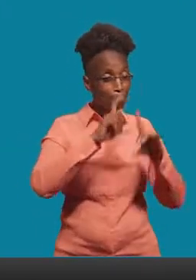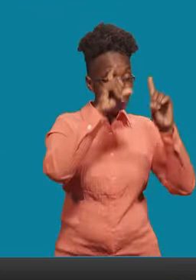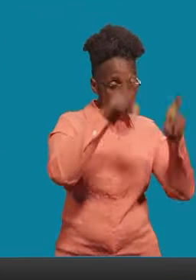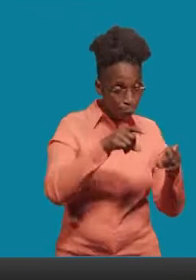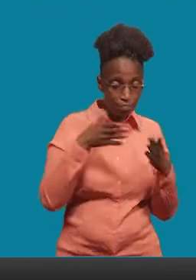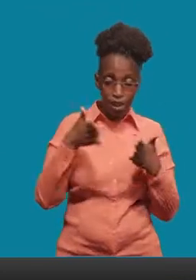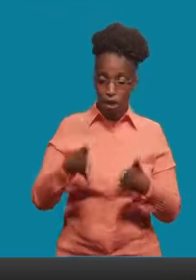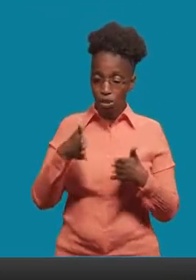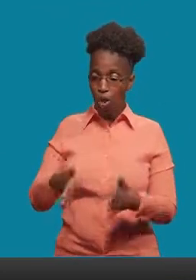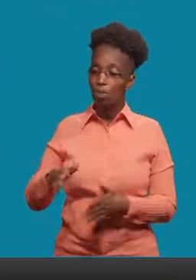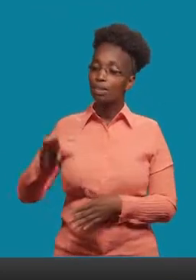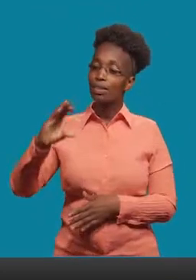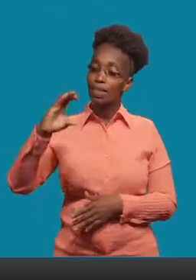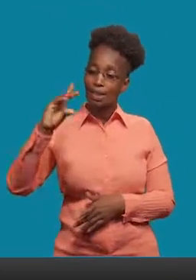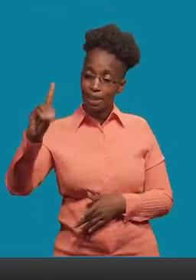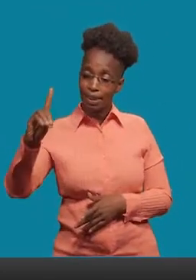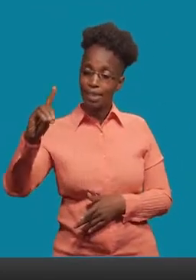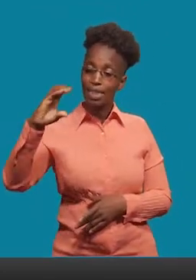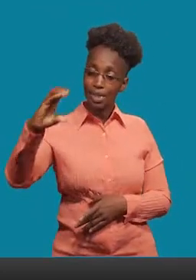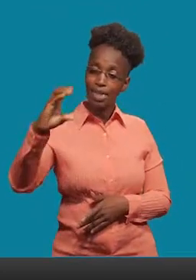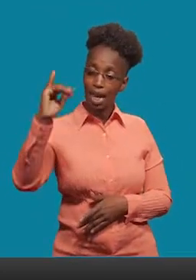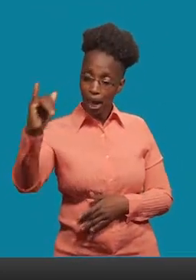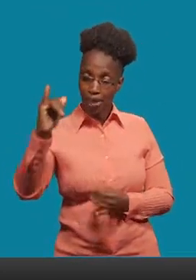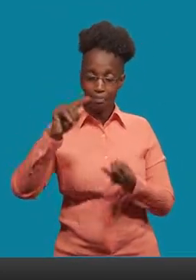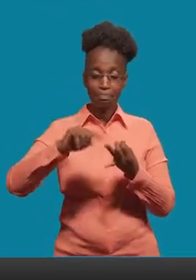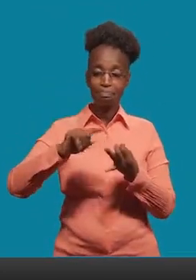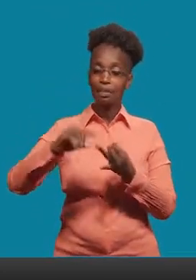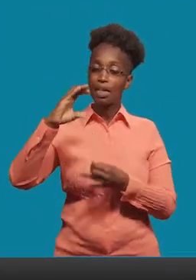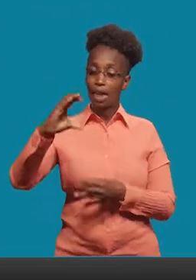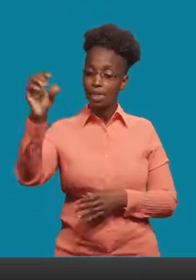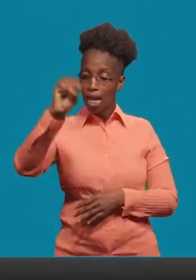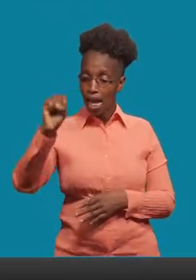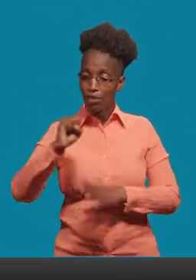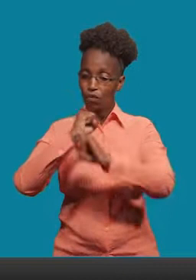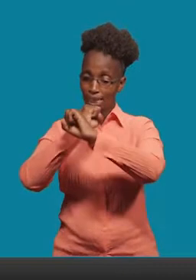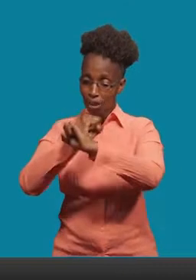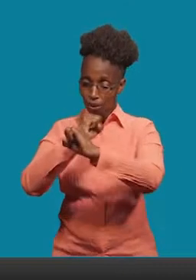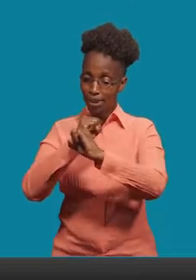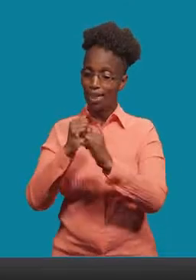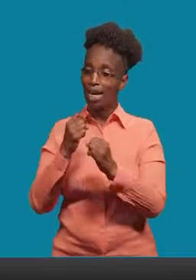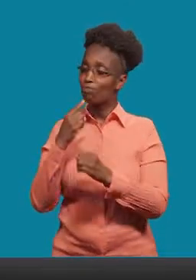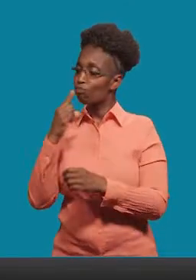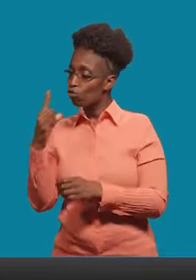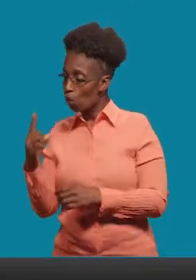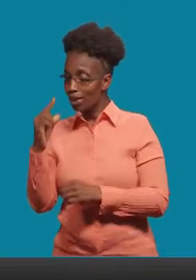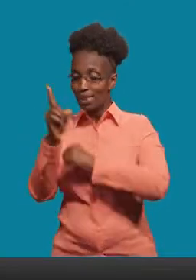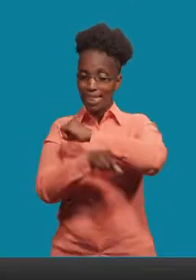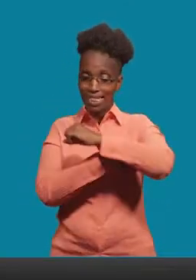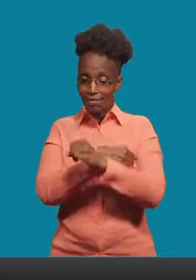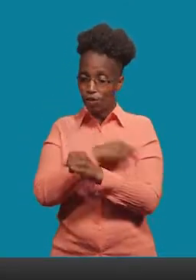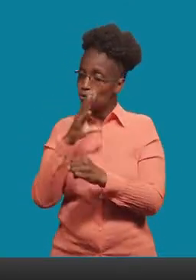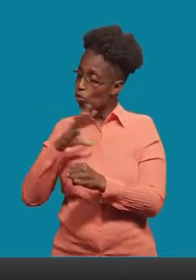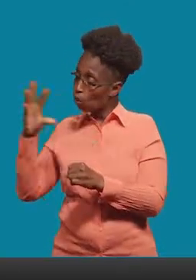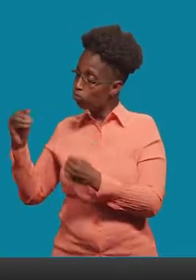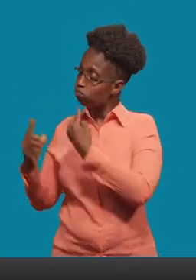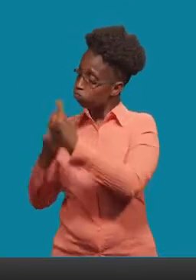mjakataa? Sasa Matiang'i na Kibicho wanaambia machief ati walazimishe watu wapigie kitendawili.